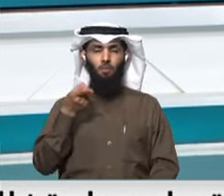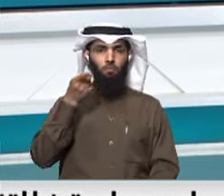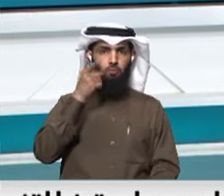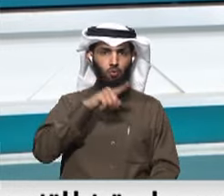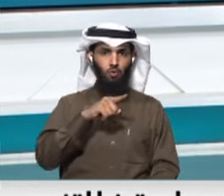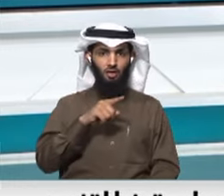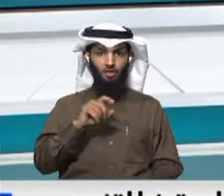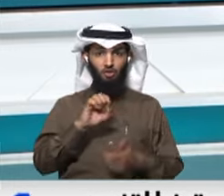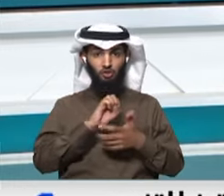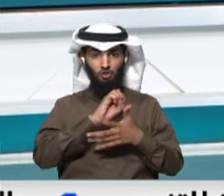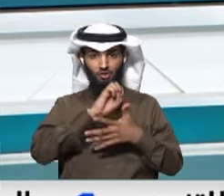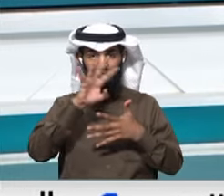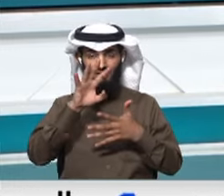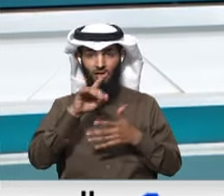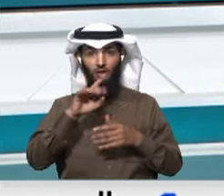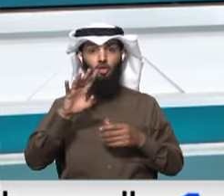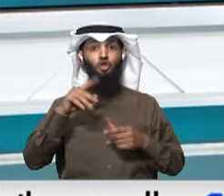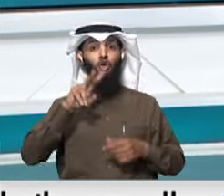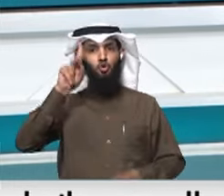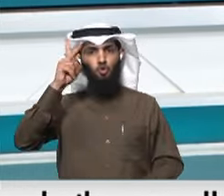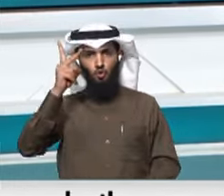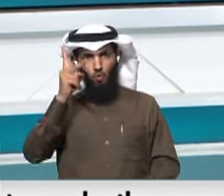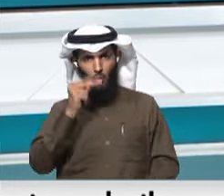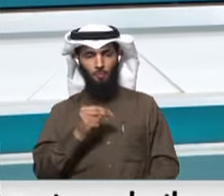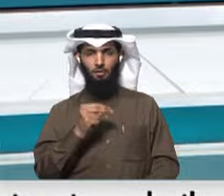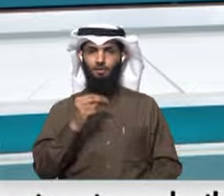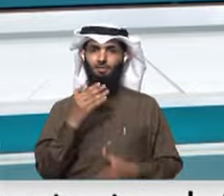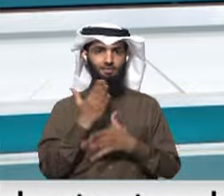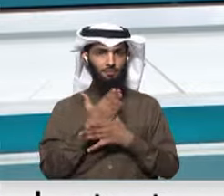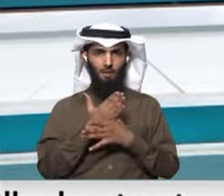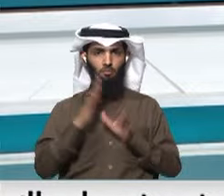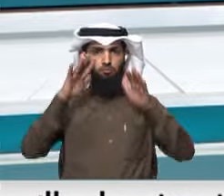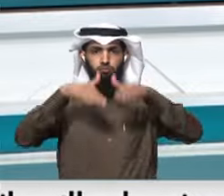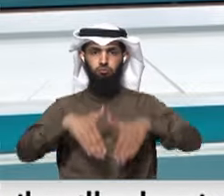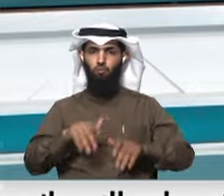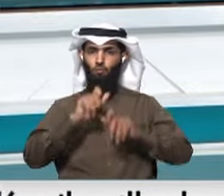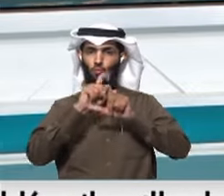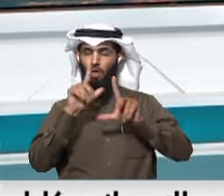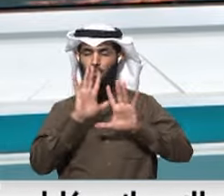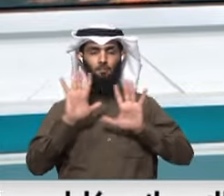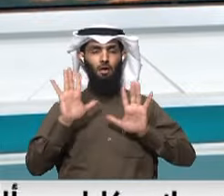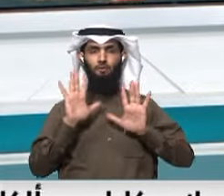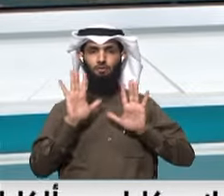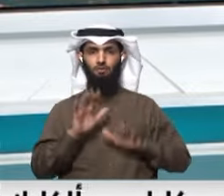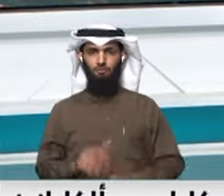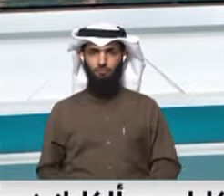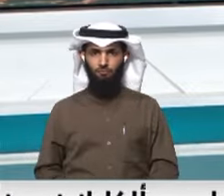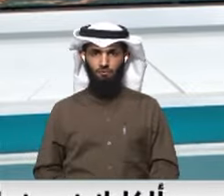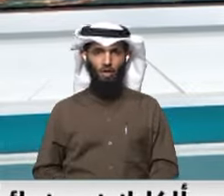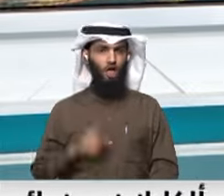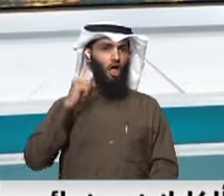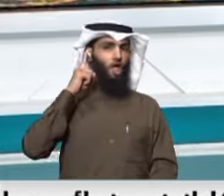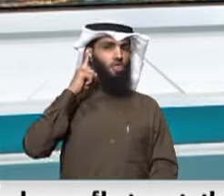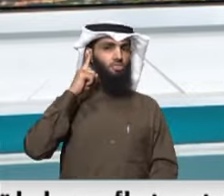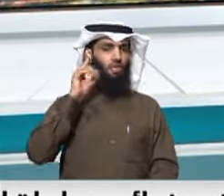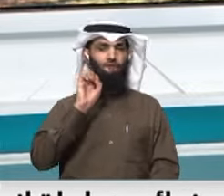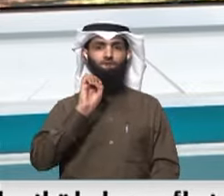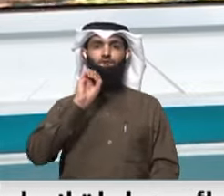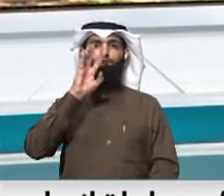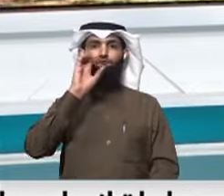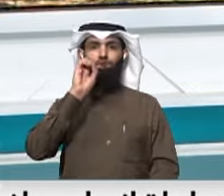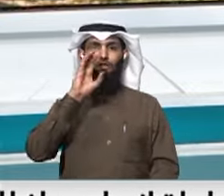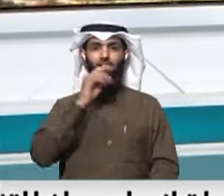الغد وحتى 48 ساعة بسبب حالة عدم الاستقرار المتوقع. أما أذان الفجر حسب التوقيت المحلي لمدينة الكويت